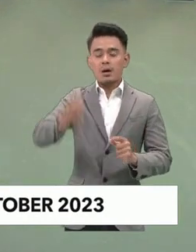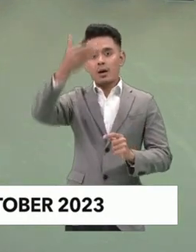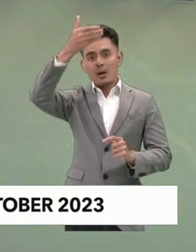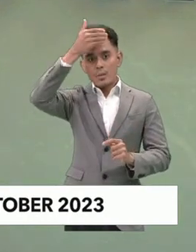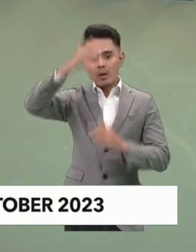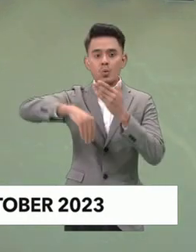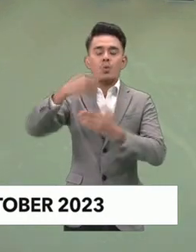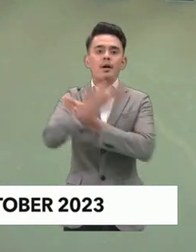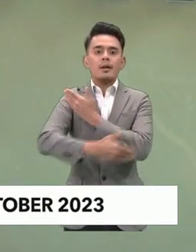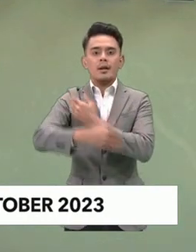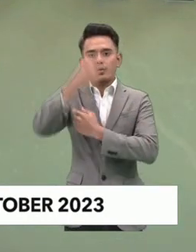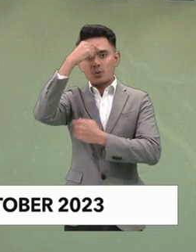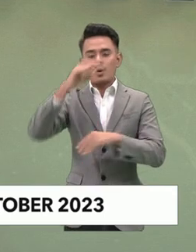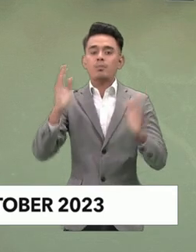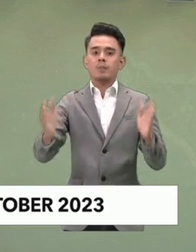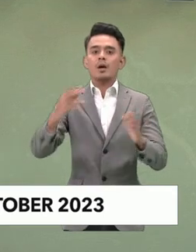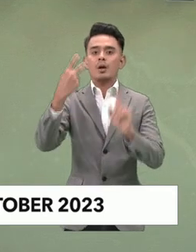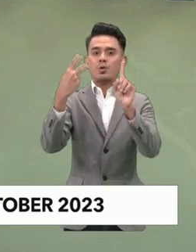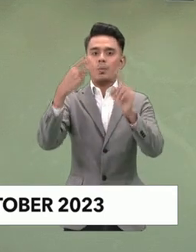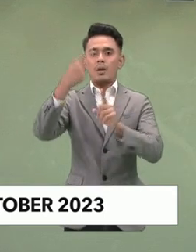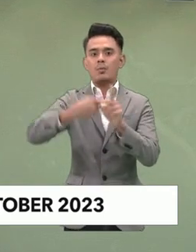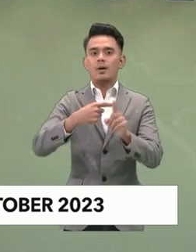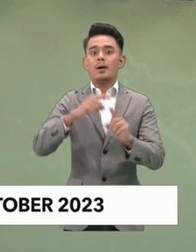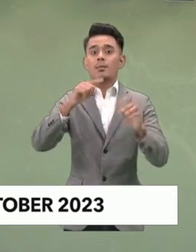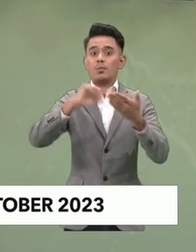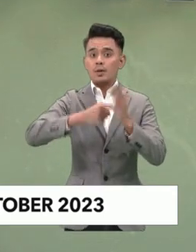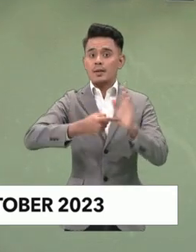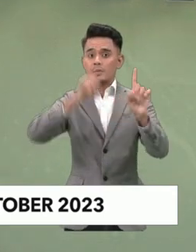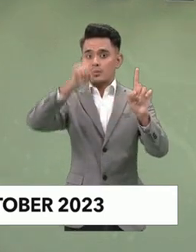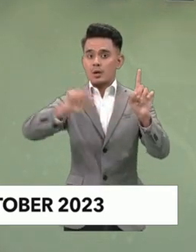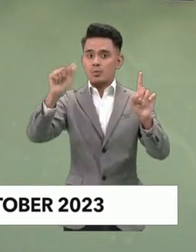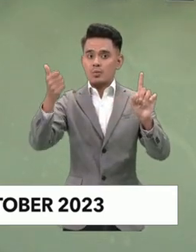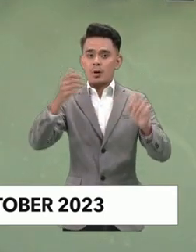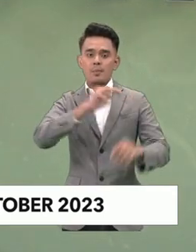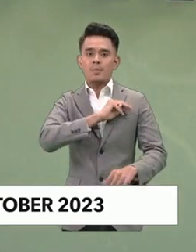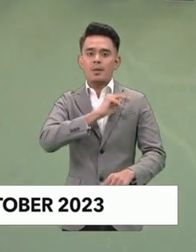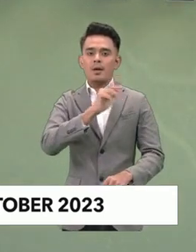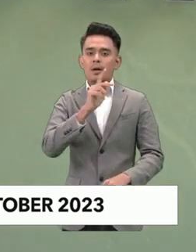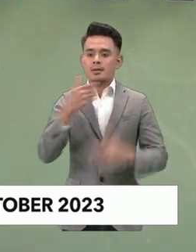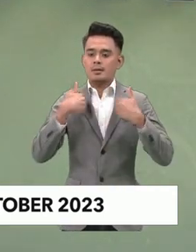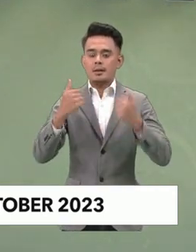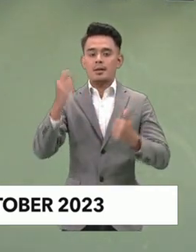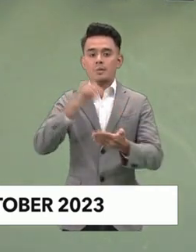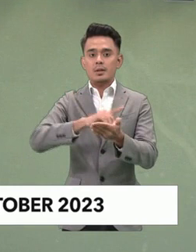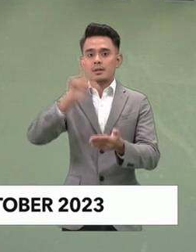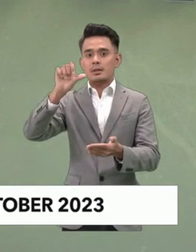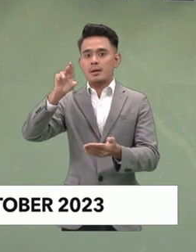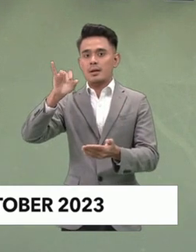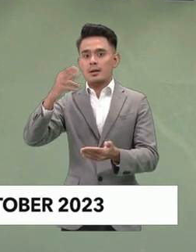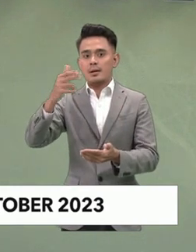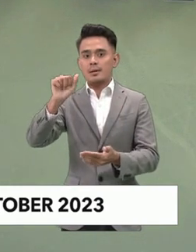latih warga asing bagi tempo 12 bulan mulai 1 Oktober ini Menteri Kesehatan dokter zaliha Mustafa berkata